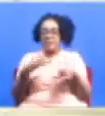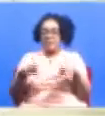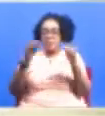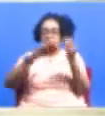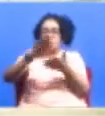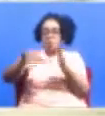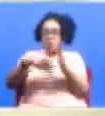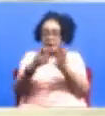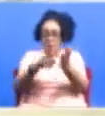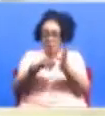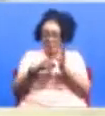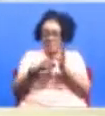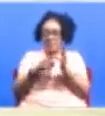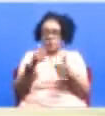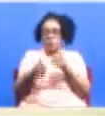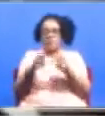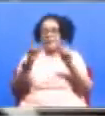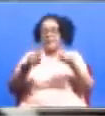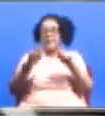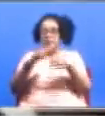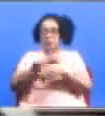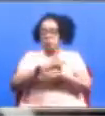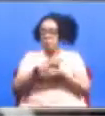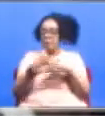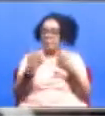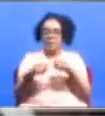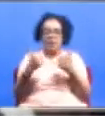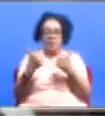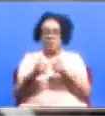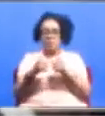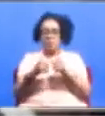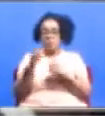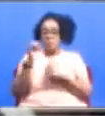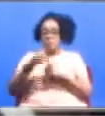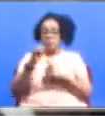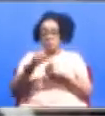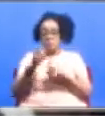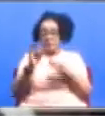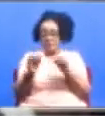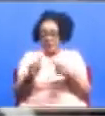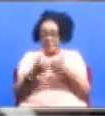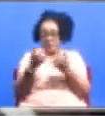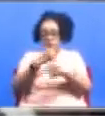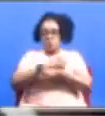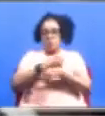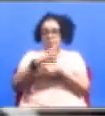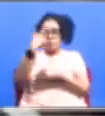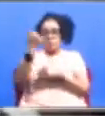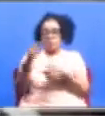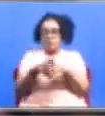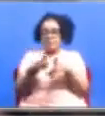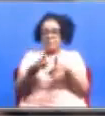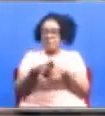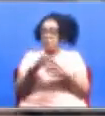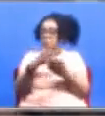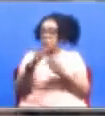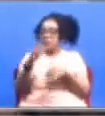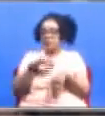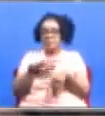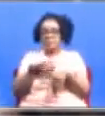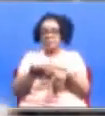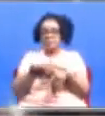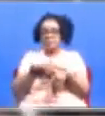ambazo zinahitajika shuleni. Ningeafadhalisha ikiwe shuleni kwa sababu kukuja huku pia ni kupoteza muda. Kama mimi